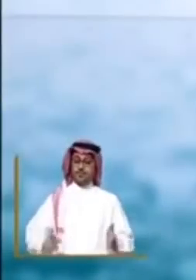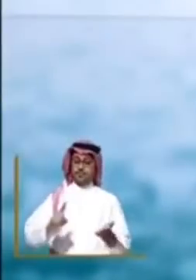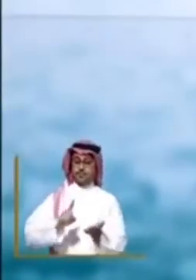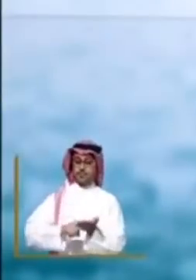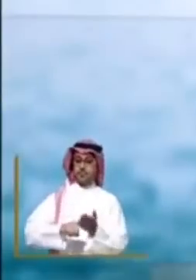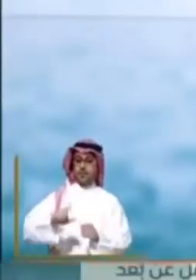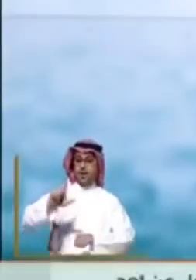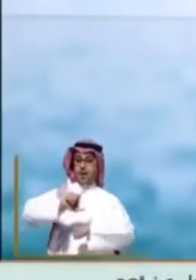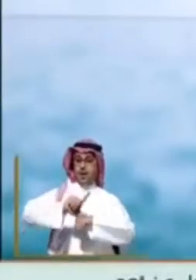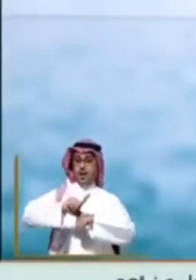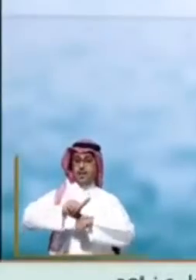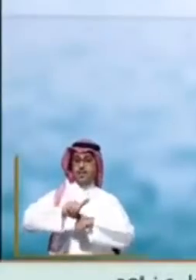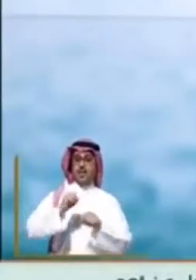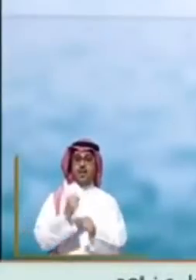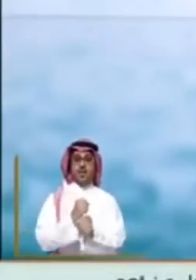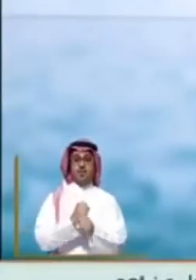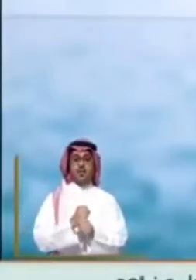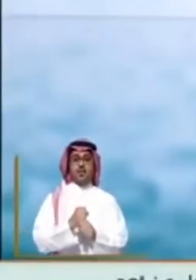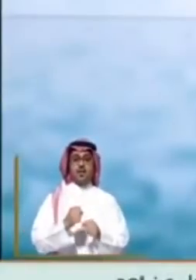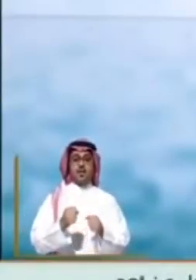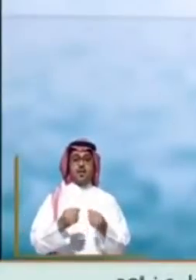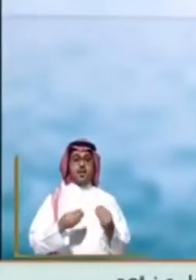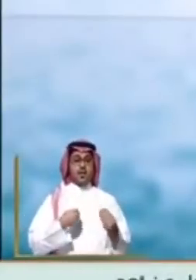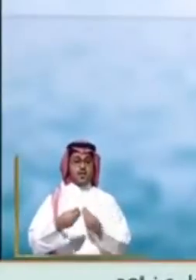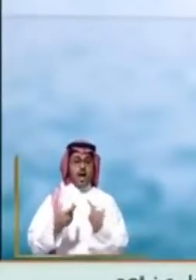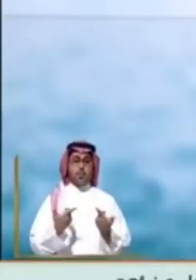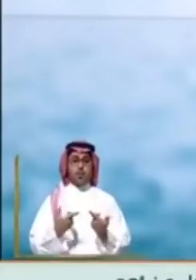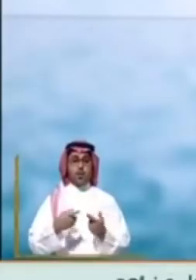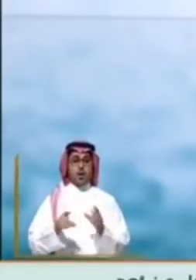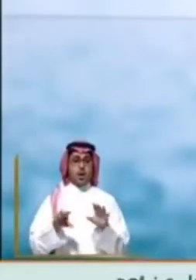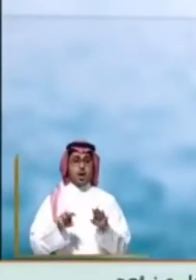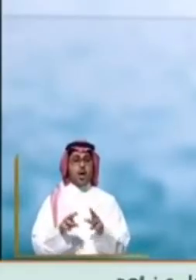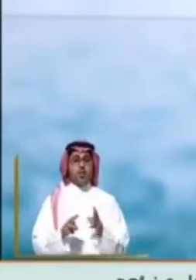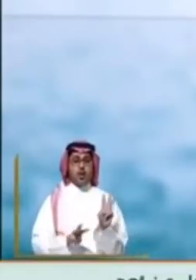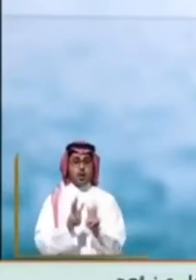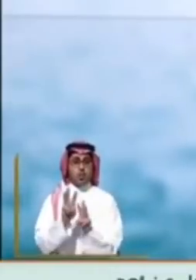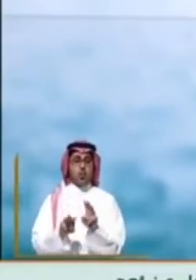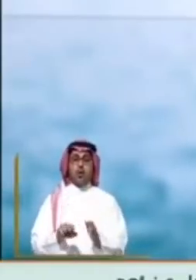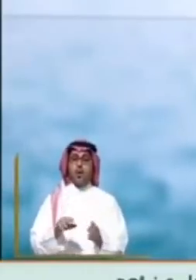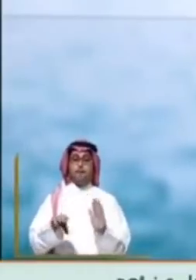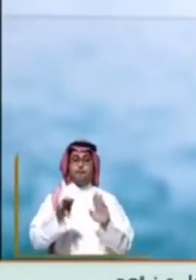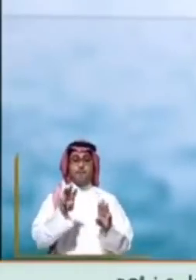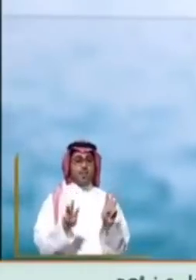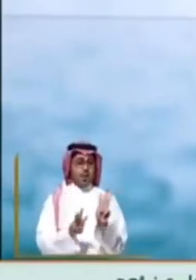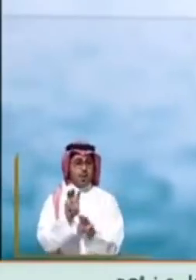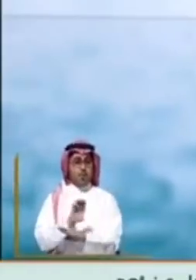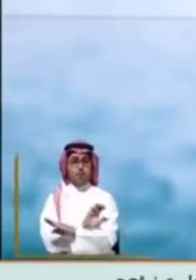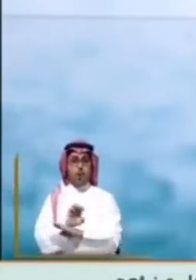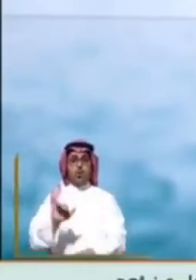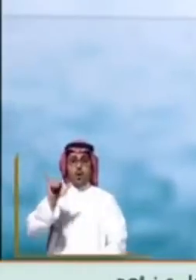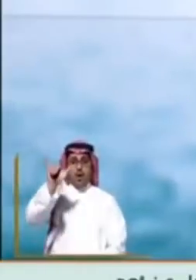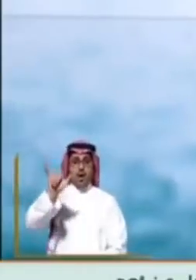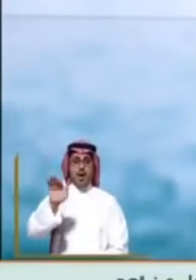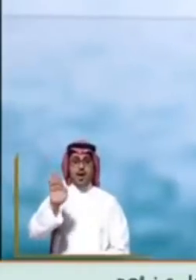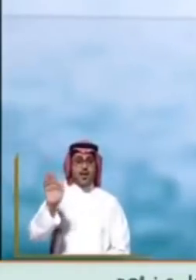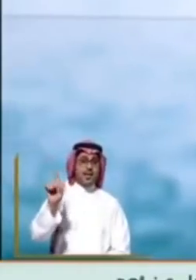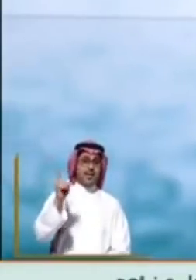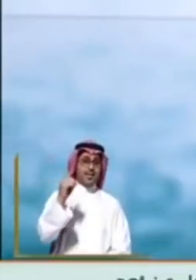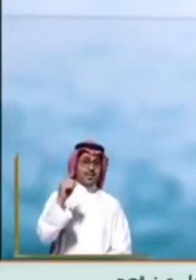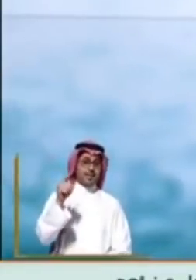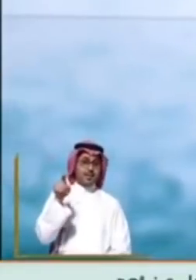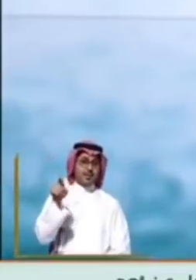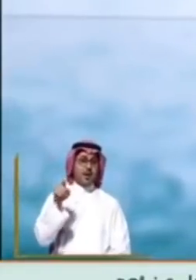أكد الرئيس التنفيذي لبرنامج التعاملات الإلكترونية الحكومية يسر المهندس علي العسيري أن البنية التحتية للقطاع